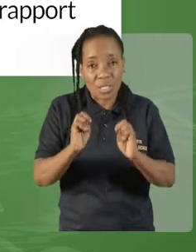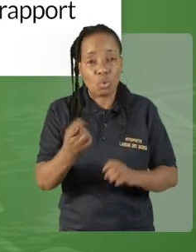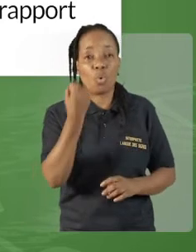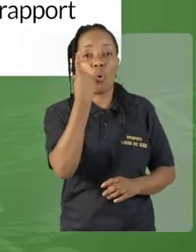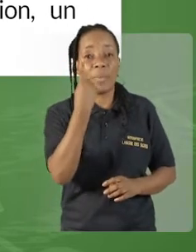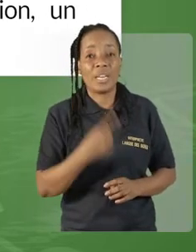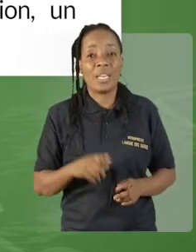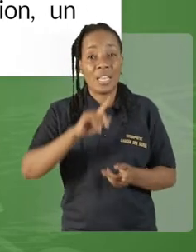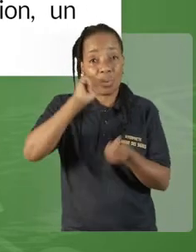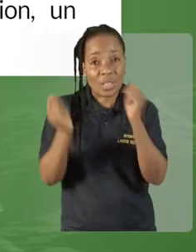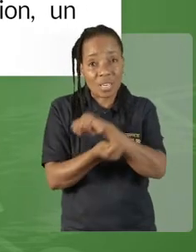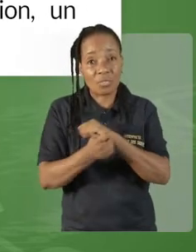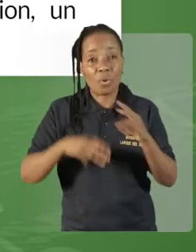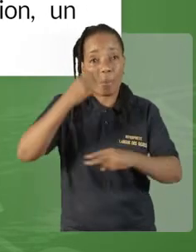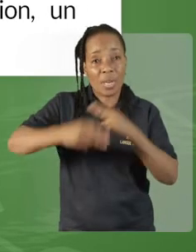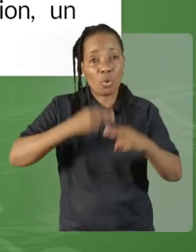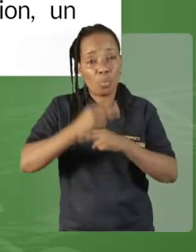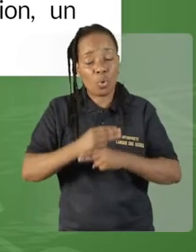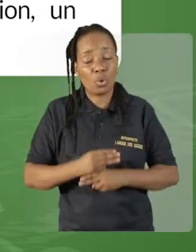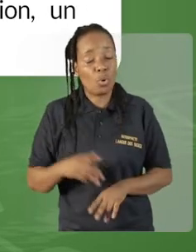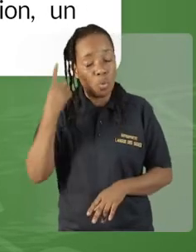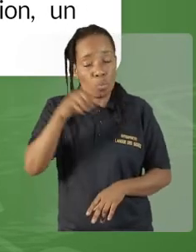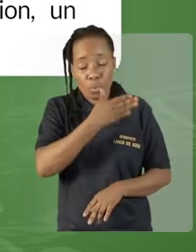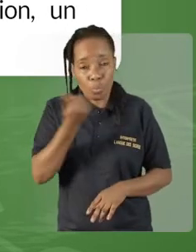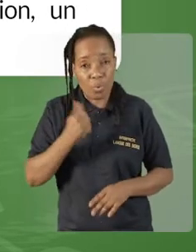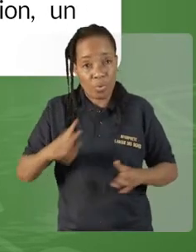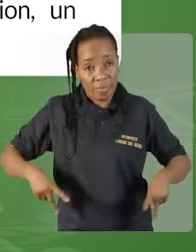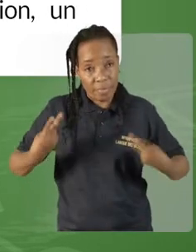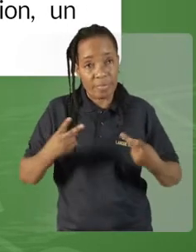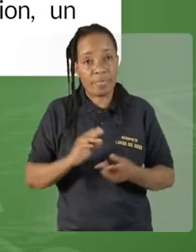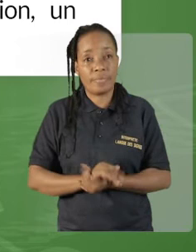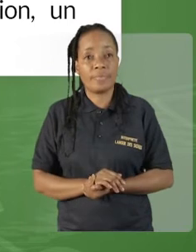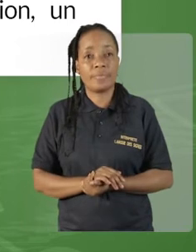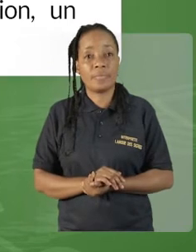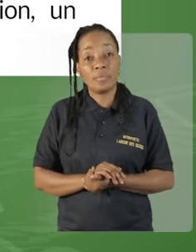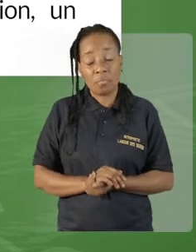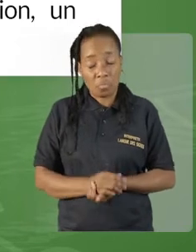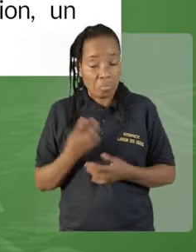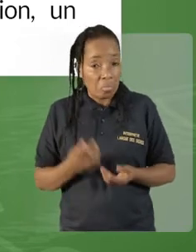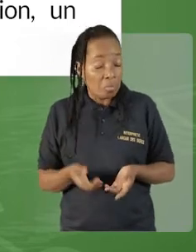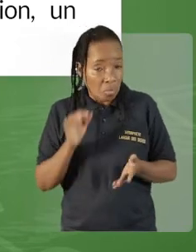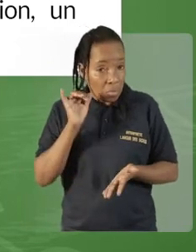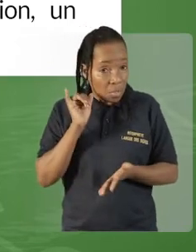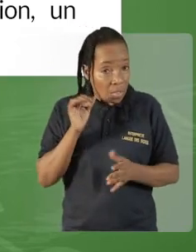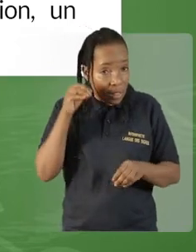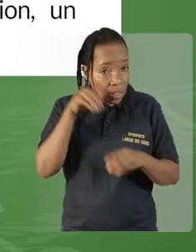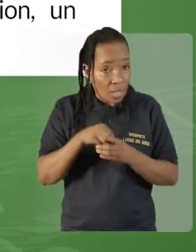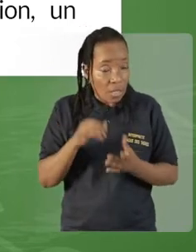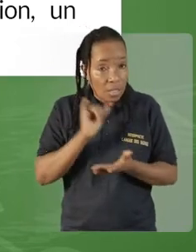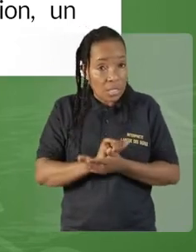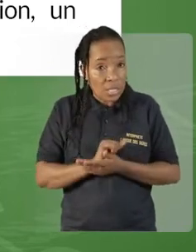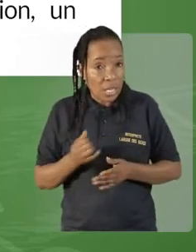le monde pour un plus grand bien-être. Dans cette tentative de compréhension de